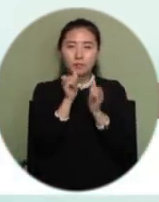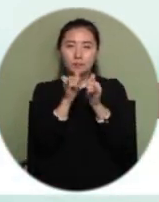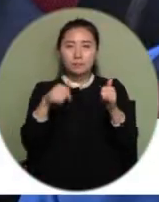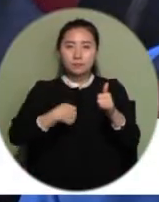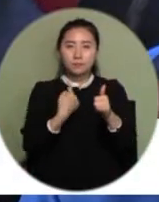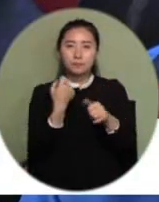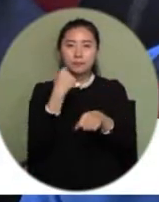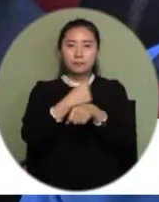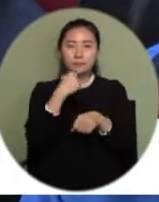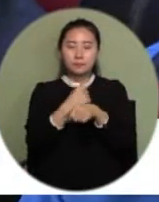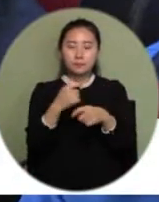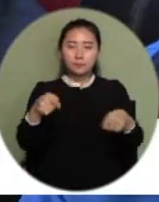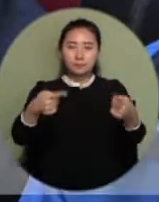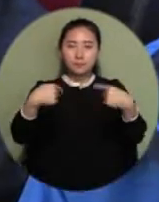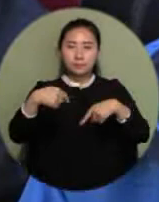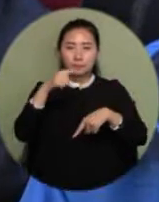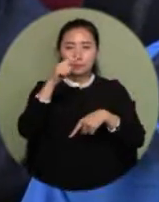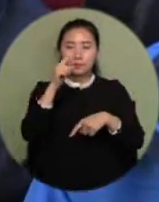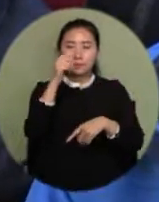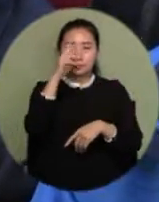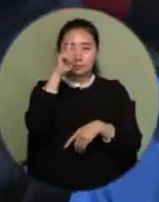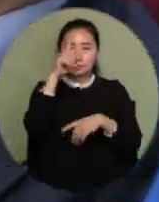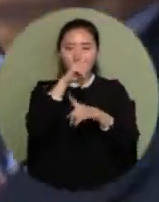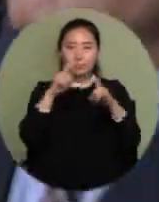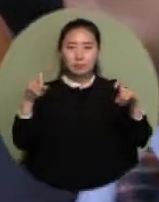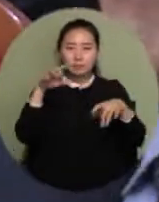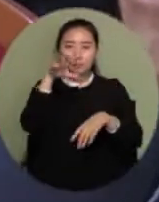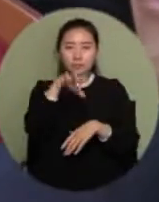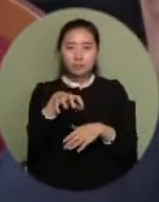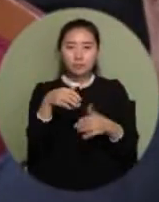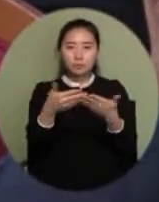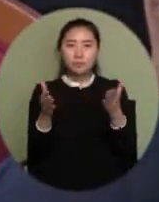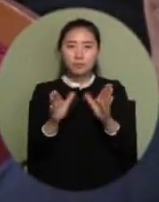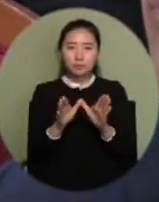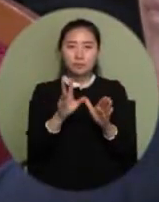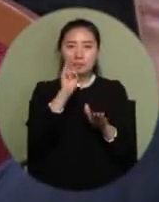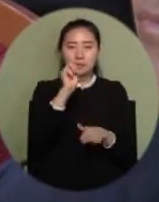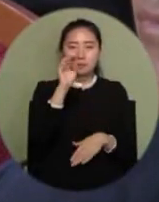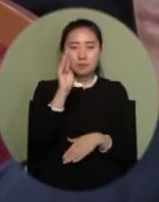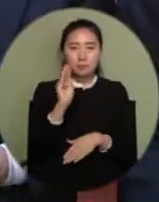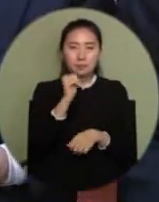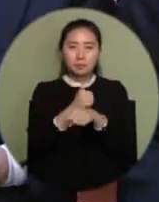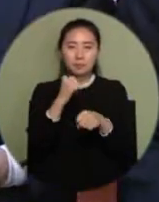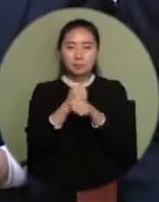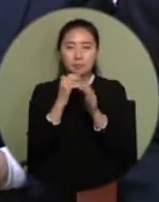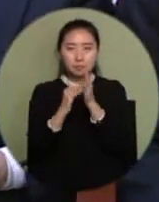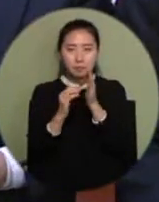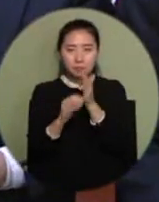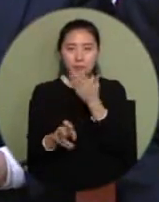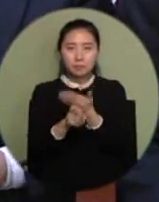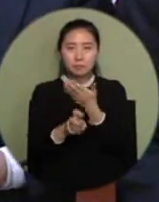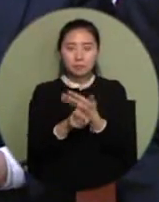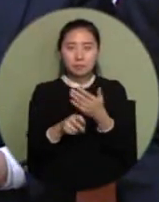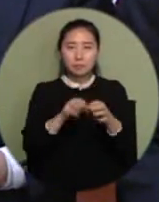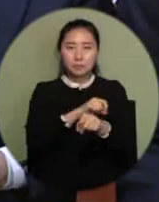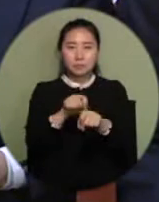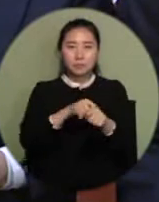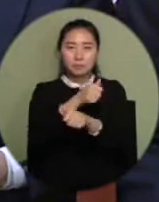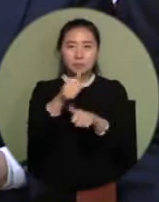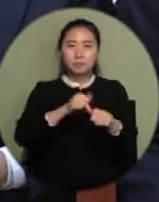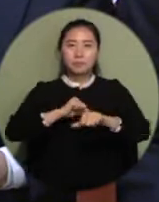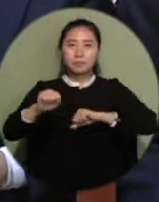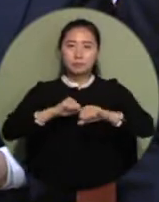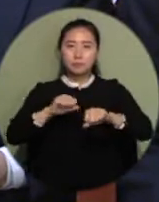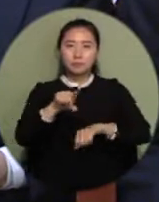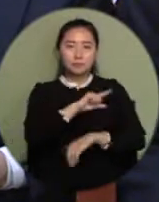나섭니다. 참여정부 청와대 법무비서관 출신으로 당내에서는 MB정권 비리 및 불법 비자금 진상조사 특별위원회